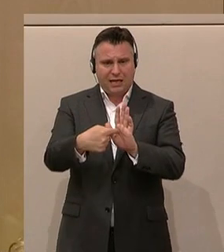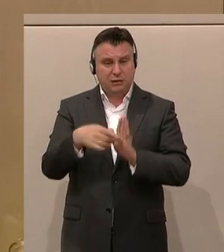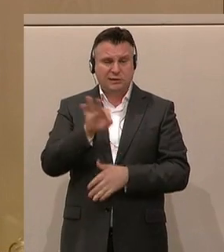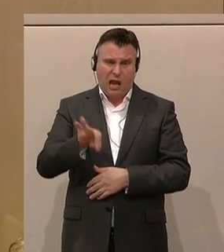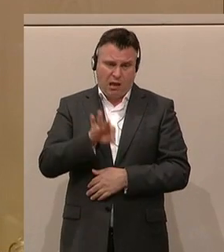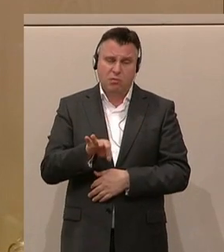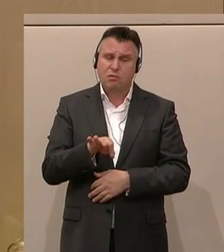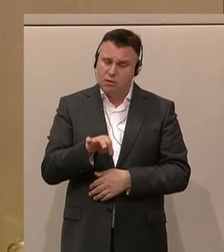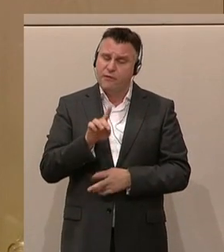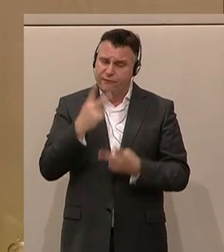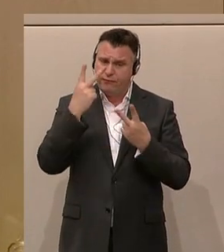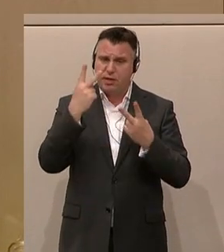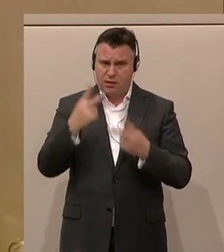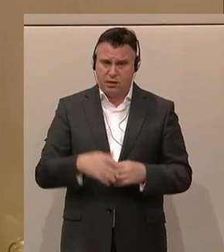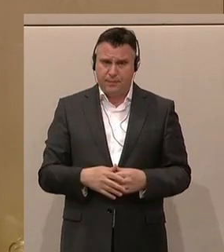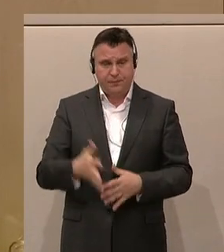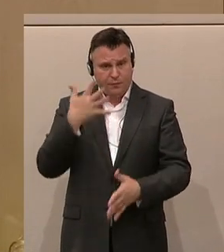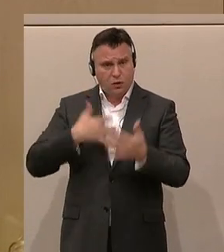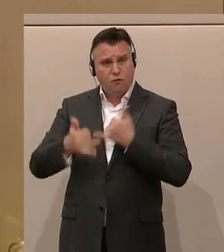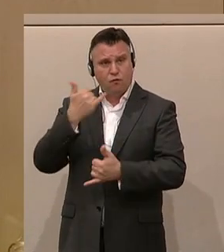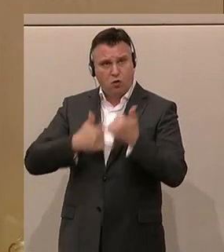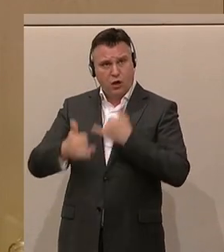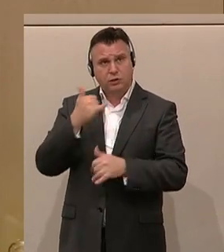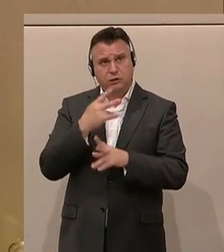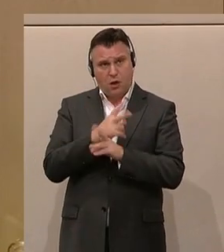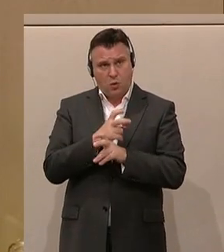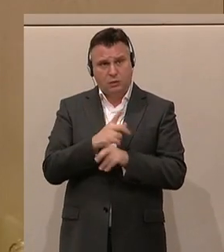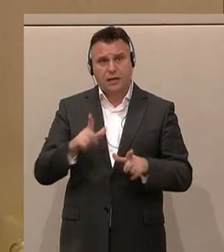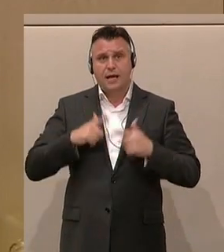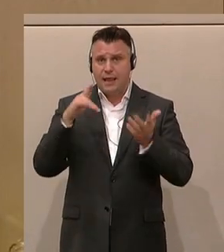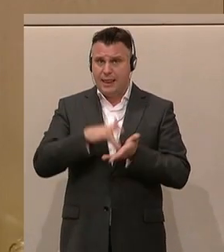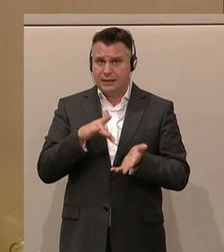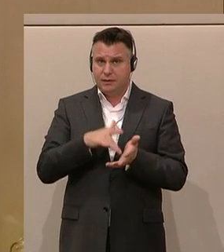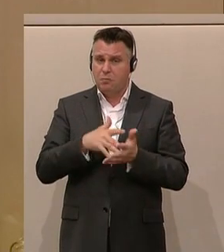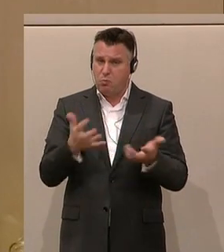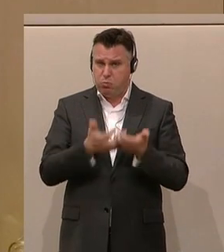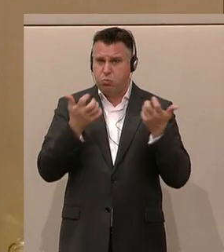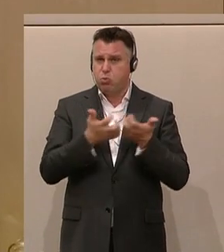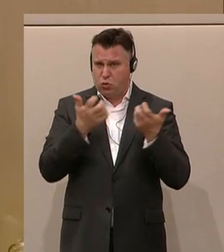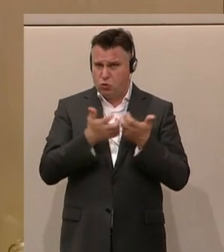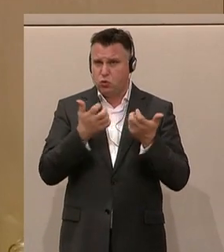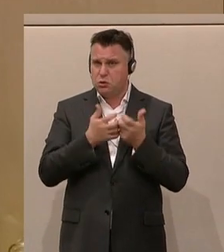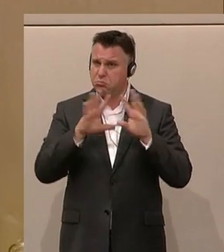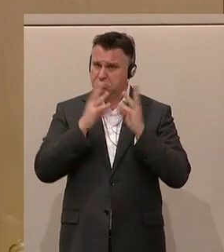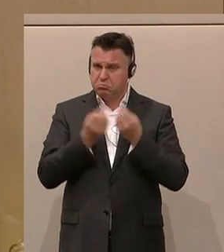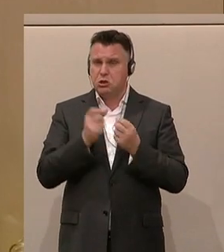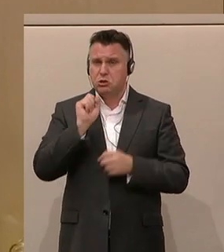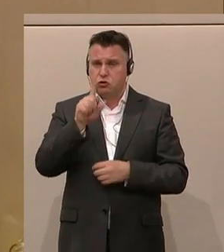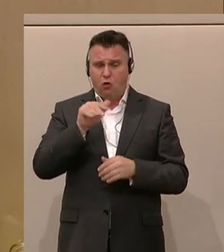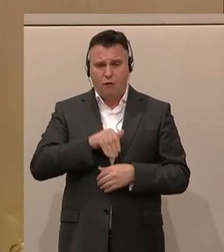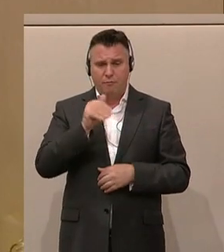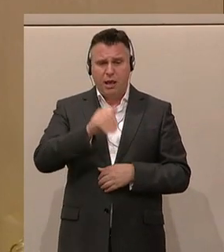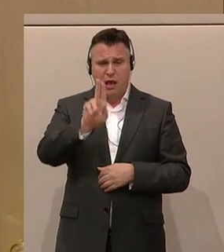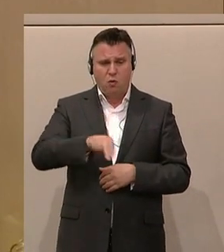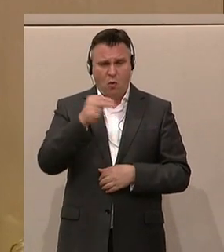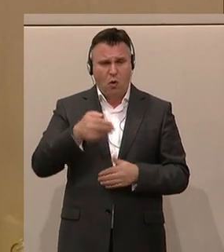viel. Im Vorjahr hat Österreich Lebensmittel und Agrarprodukte im Wert von fast 12 Milliarden Euro